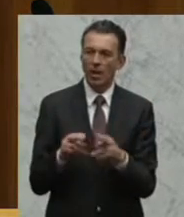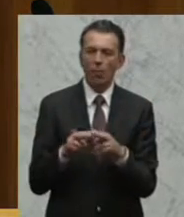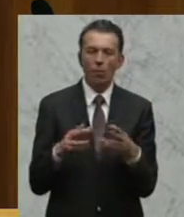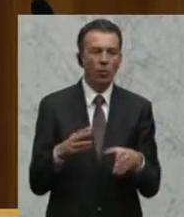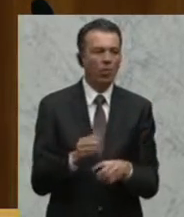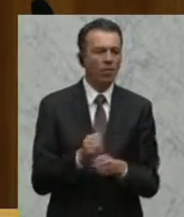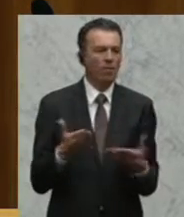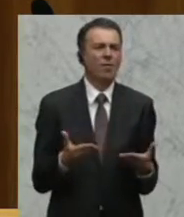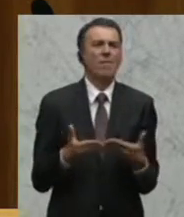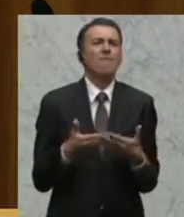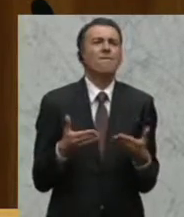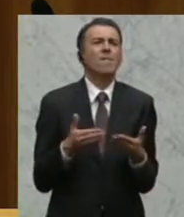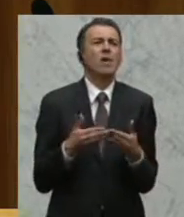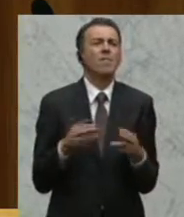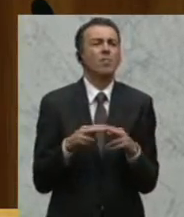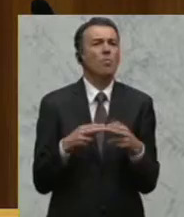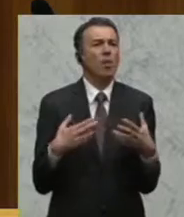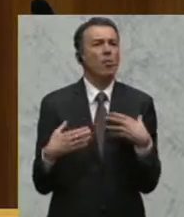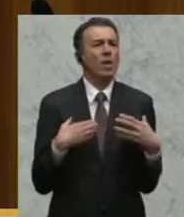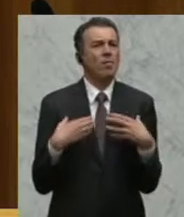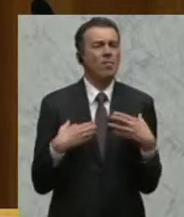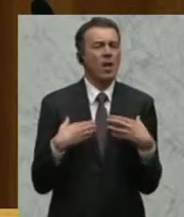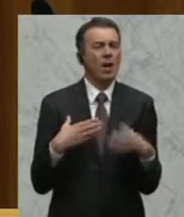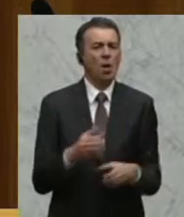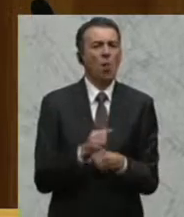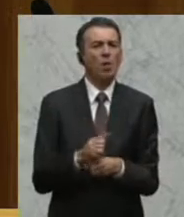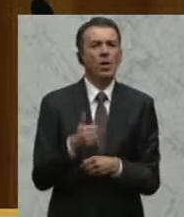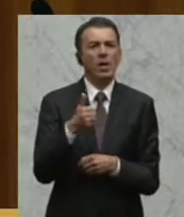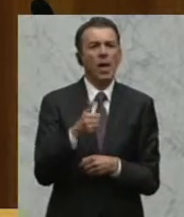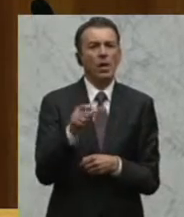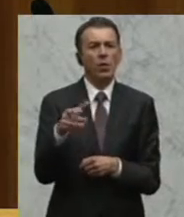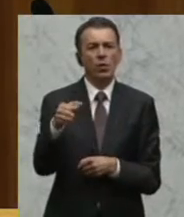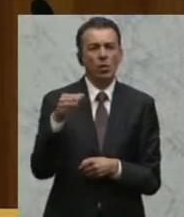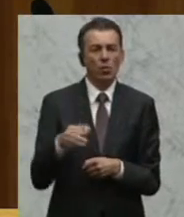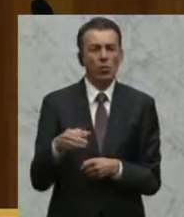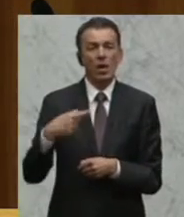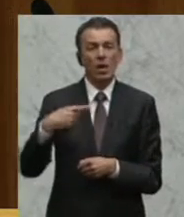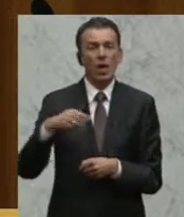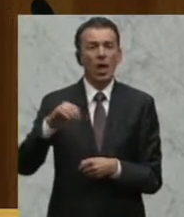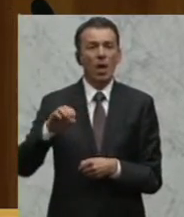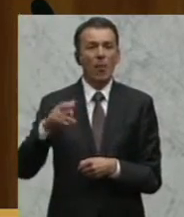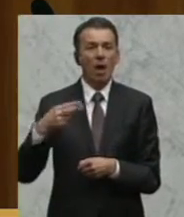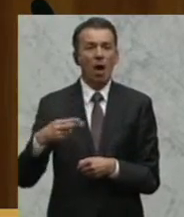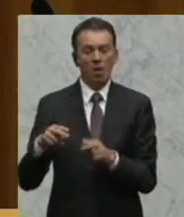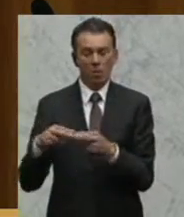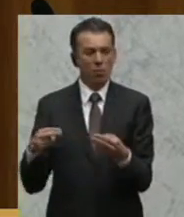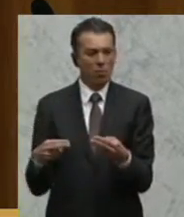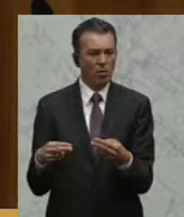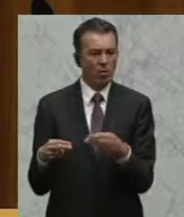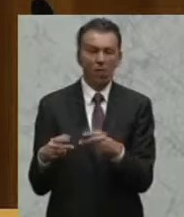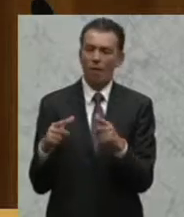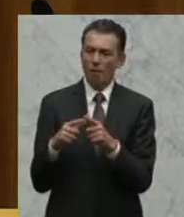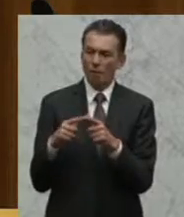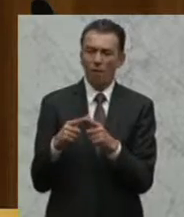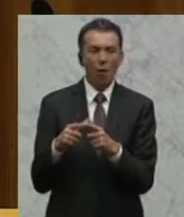Bundesverfassung. Was ist denn die Bundestheaterholding? Ein 100% GmbH des Bundes. Wir haben eine GmbH-Form,